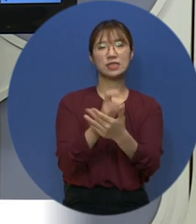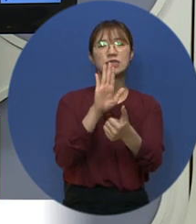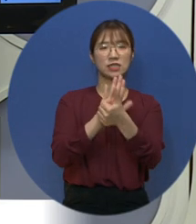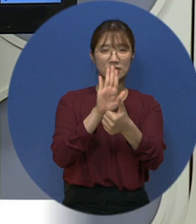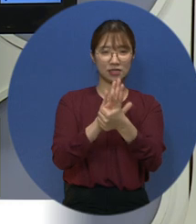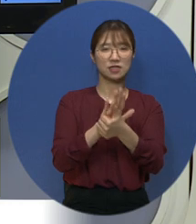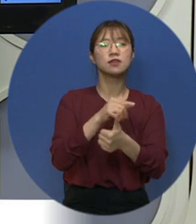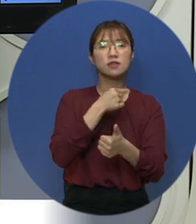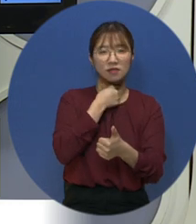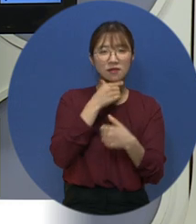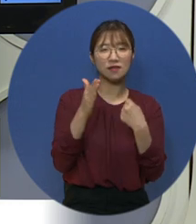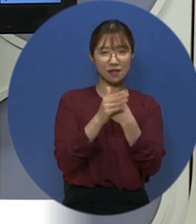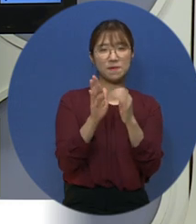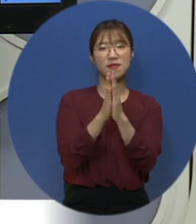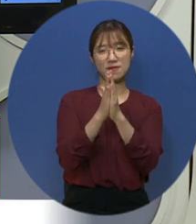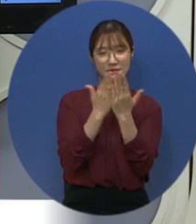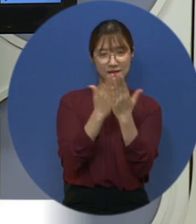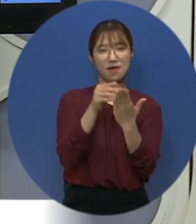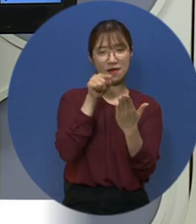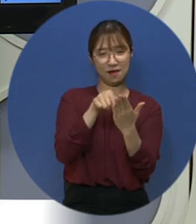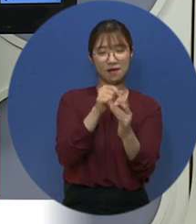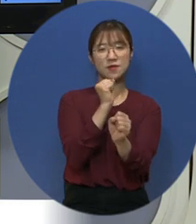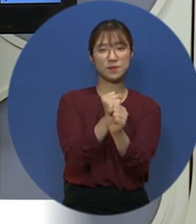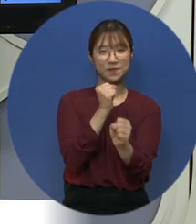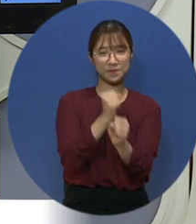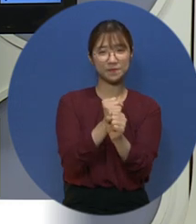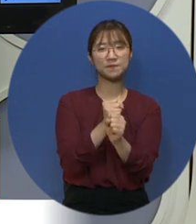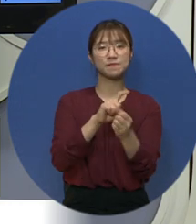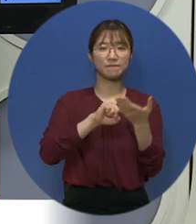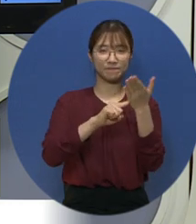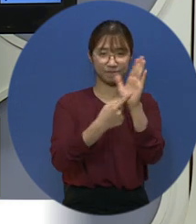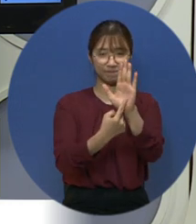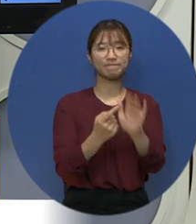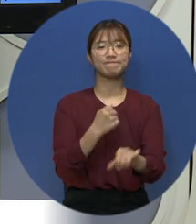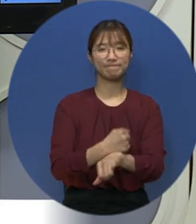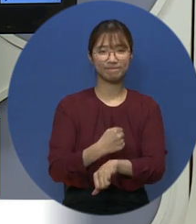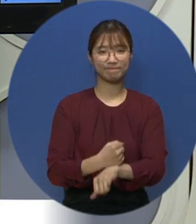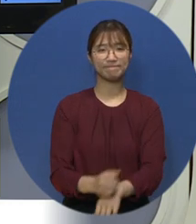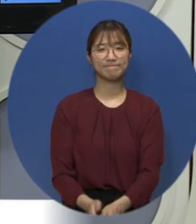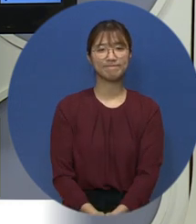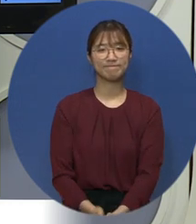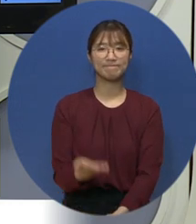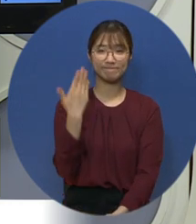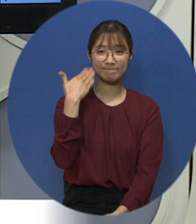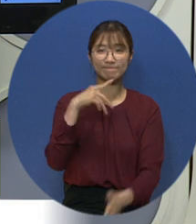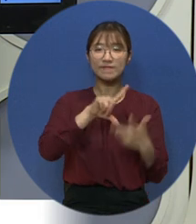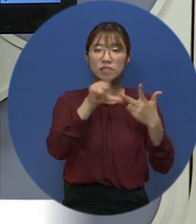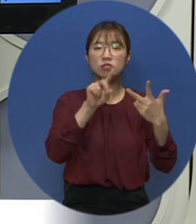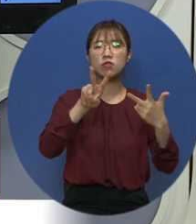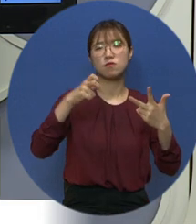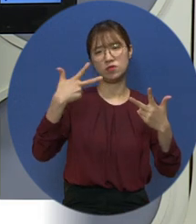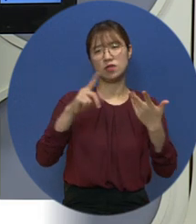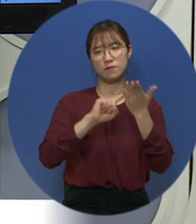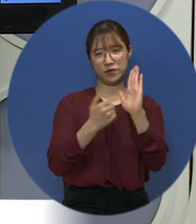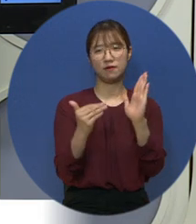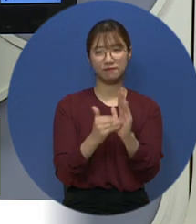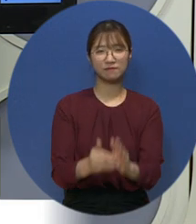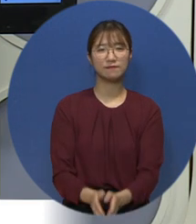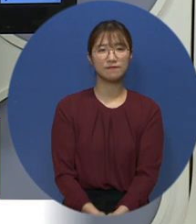지역사회 통합 똘 봄 자체 추진 가이드북 을 발간한다 고 지난 27일 밝혔습니다